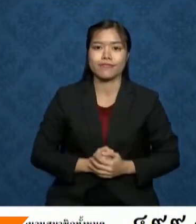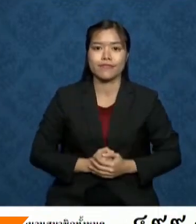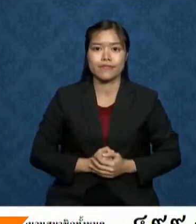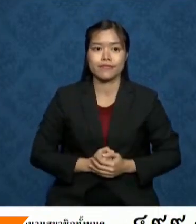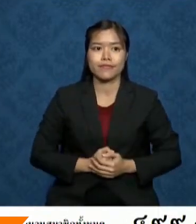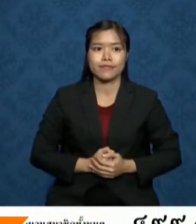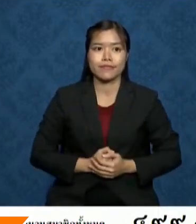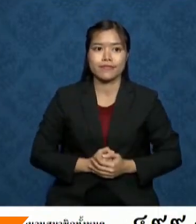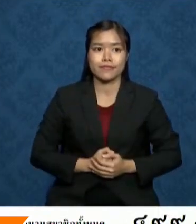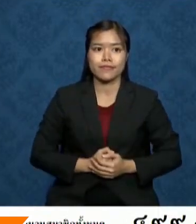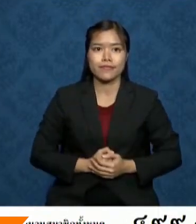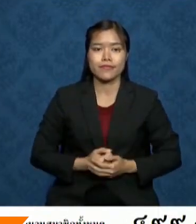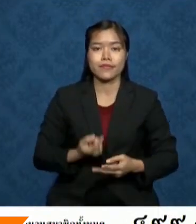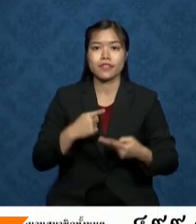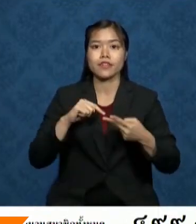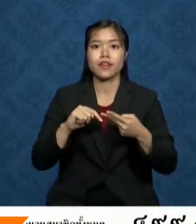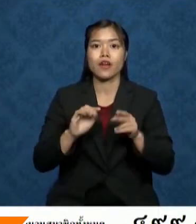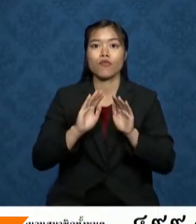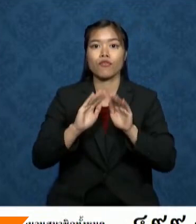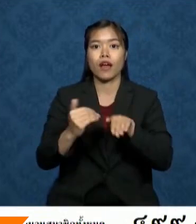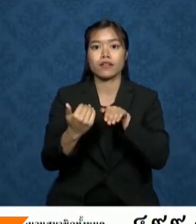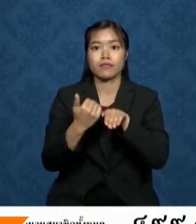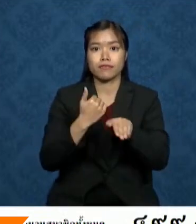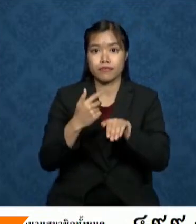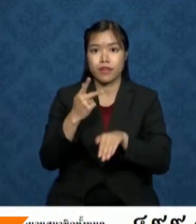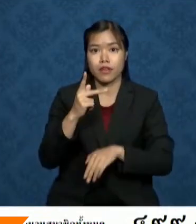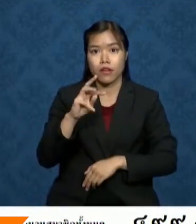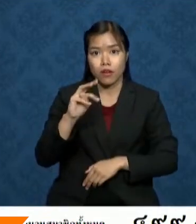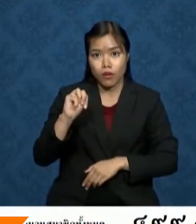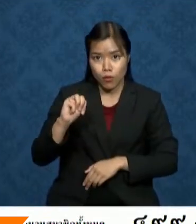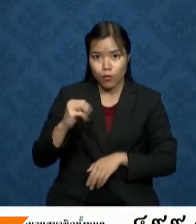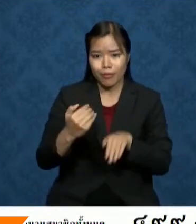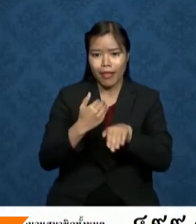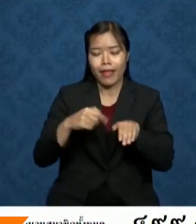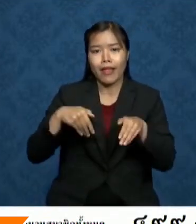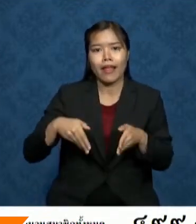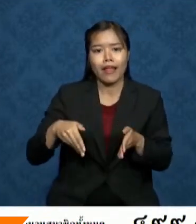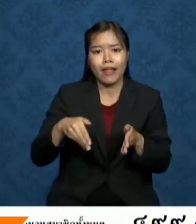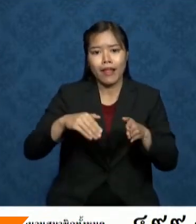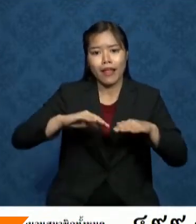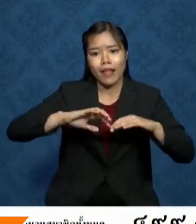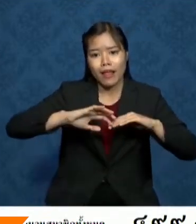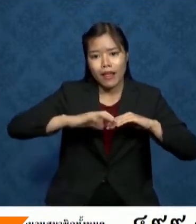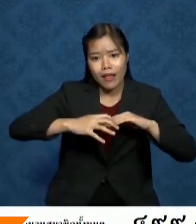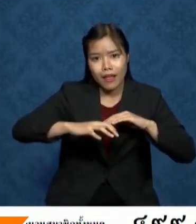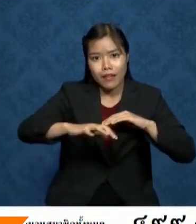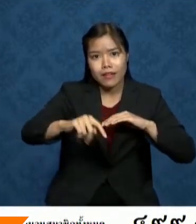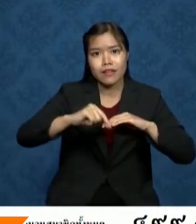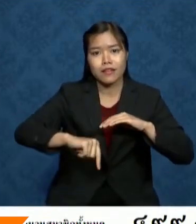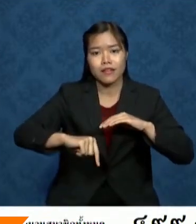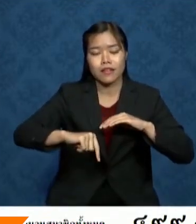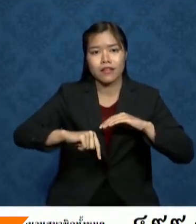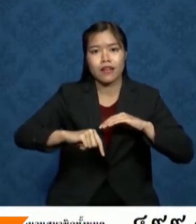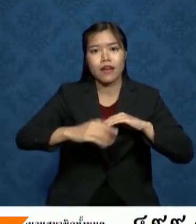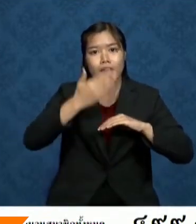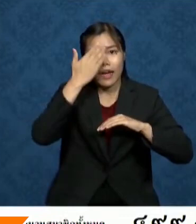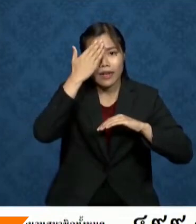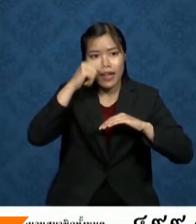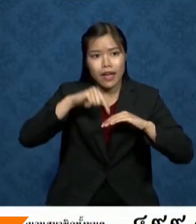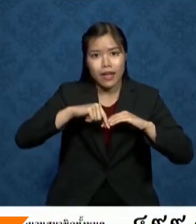ต่อมาครั ฝากถึง swapมทางหลวง ปัญหาหุม บอบริเวณ หน้าสี่มเมืองยาวไปจนถึง